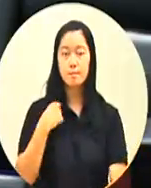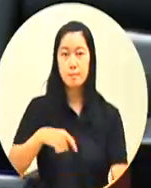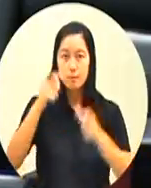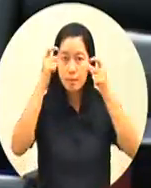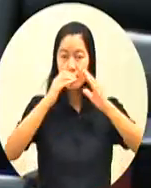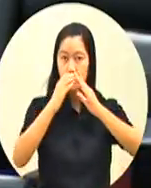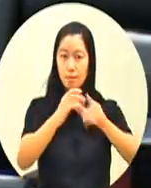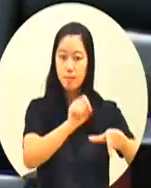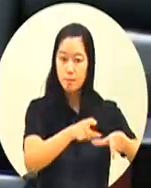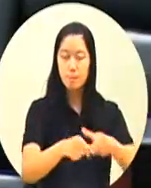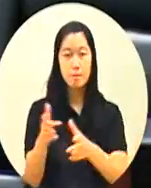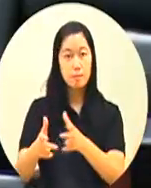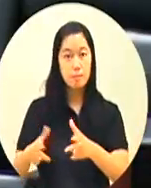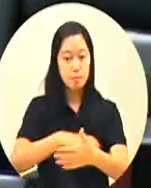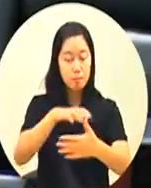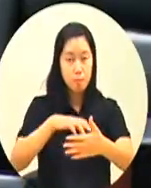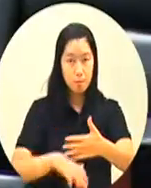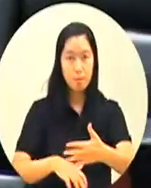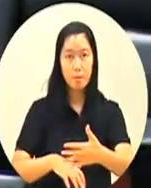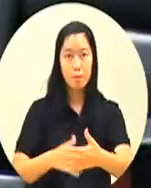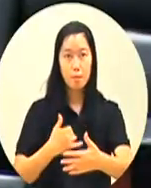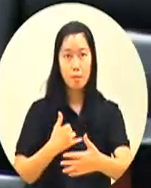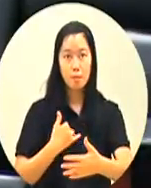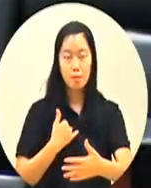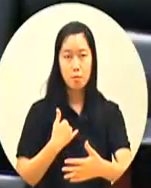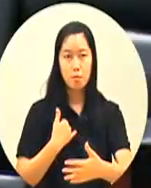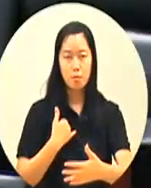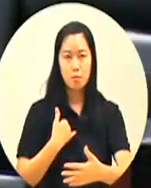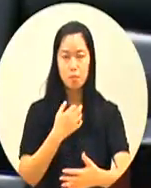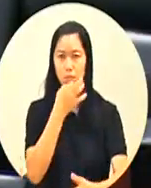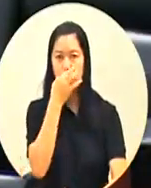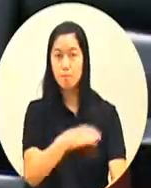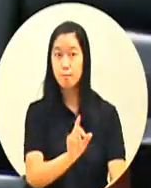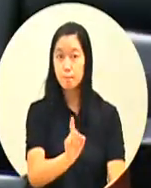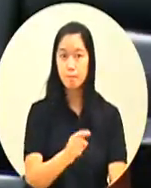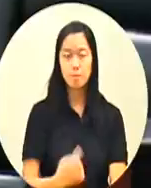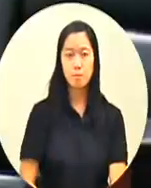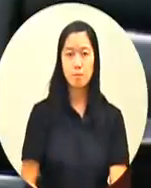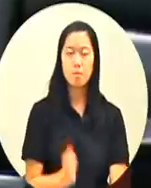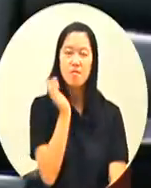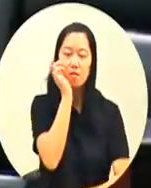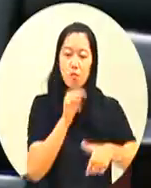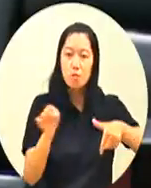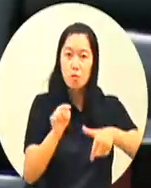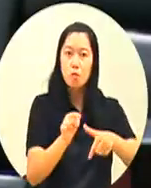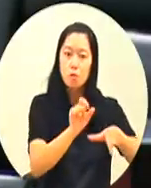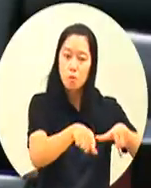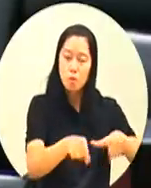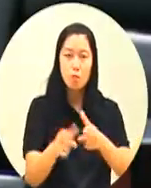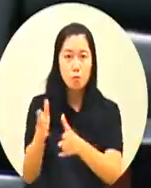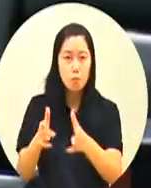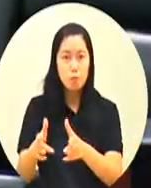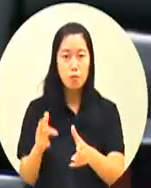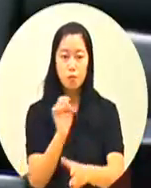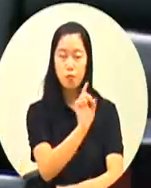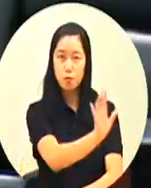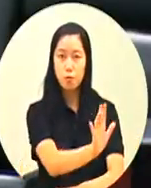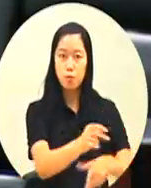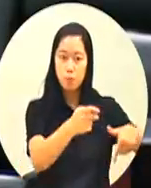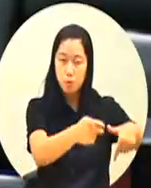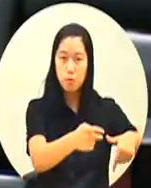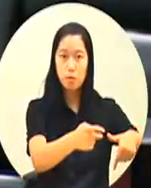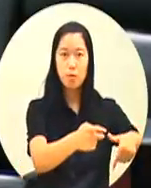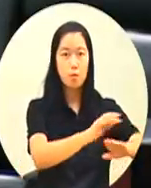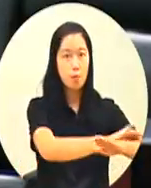雄的产业里面，大家比较不喜欢的所谓的石化产业，其实现在就是在仁大跟宁